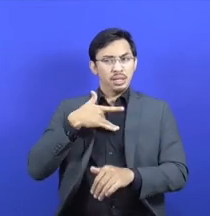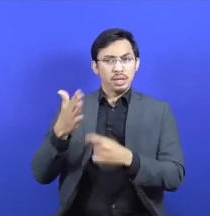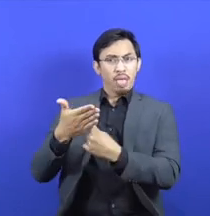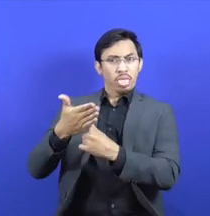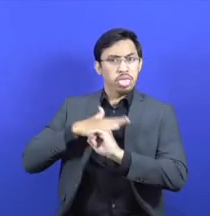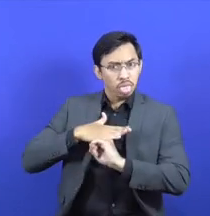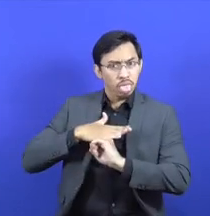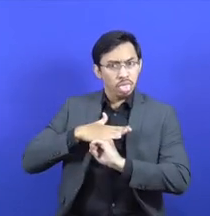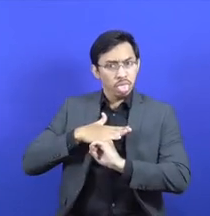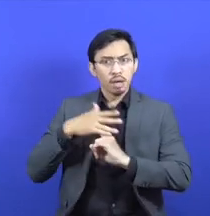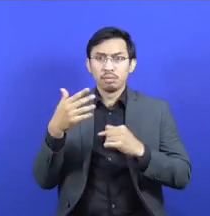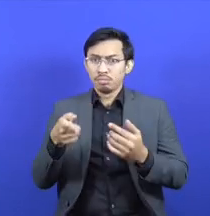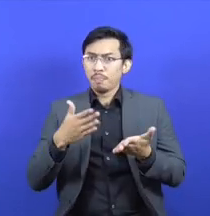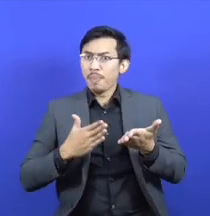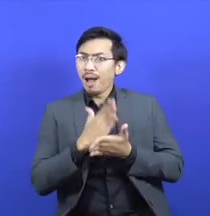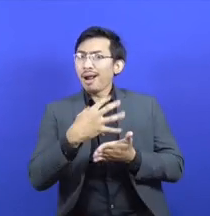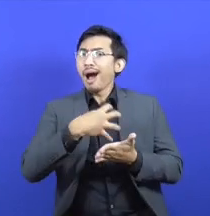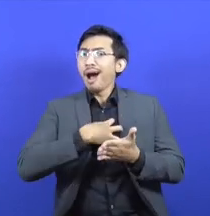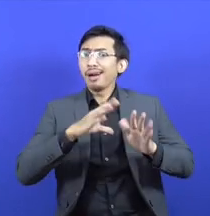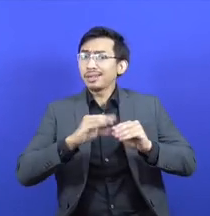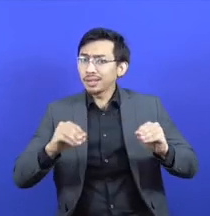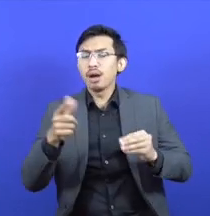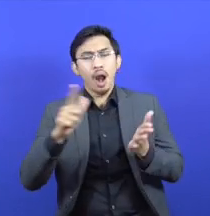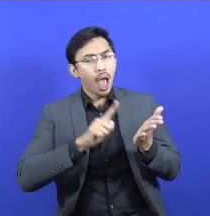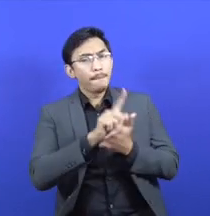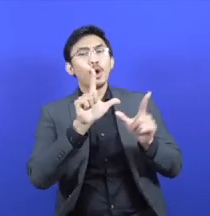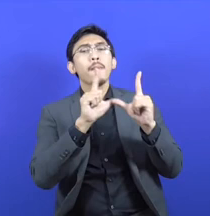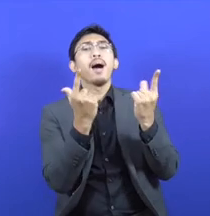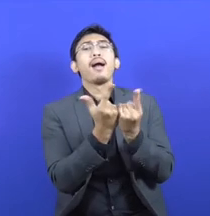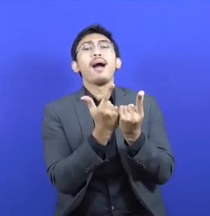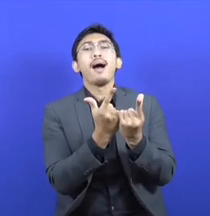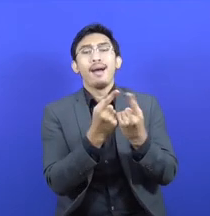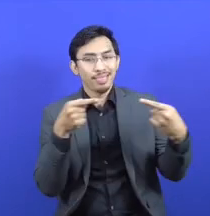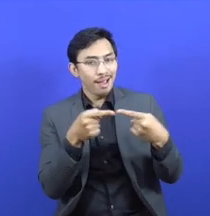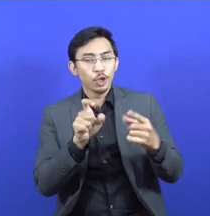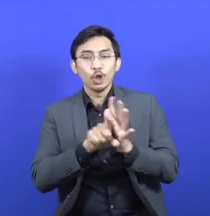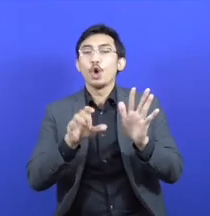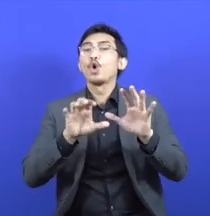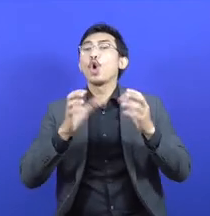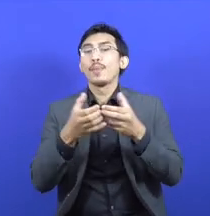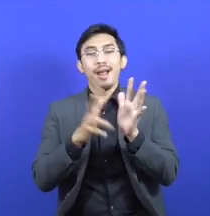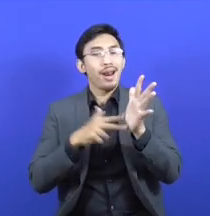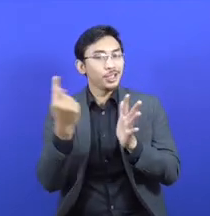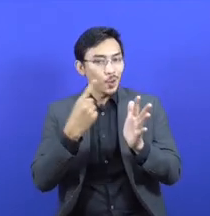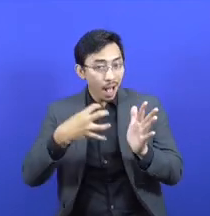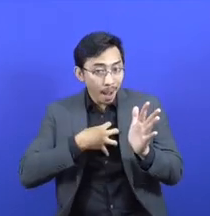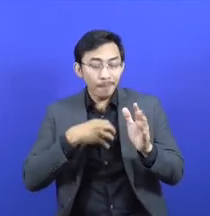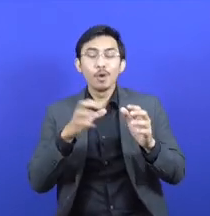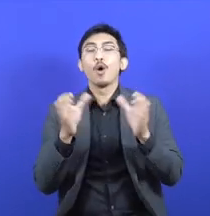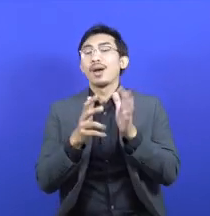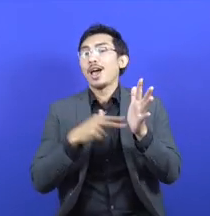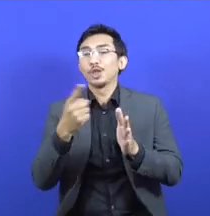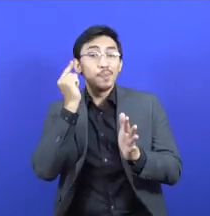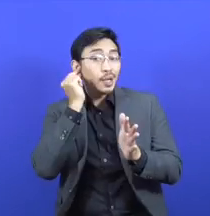kamu mengalami diskriminasi atau pelanggaran hak pekerja, kamu bisa melapor ke lembaga terkait, seperti Komnas HAM, Komnas